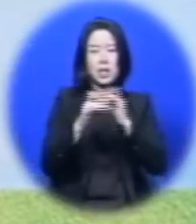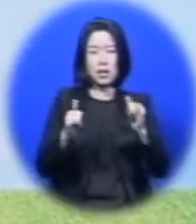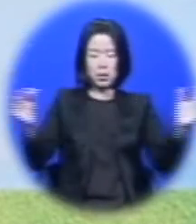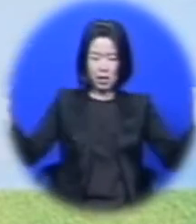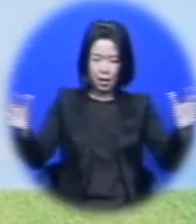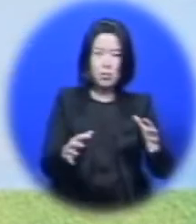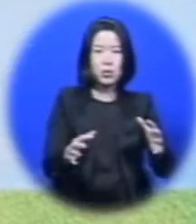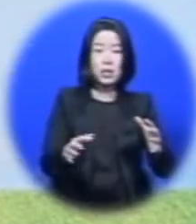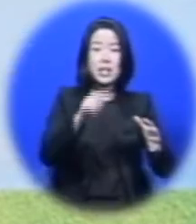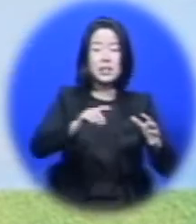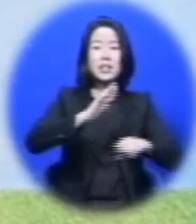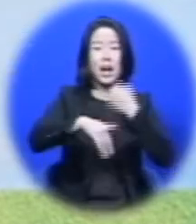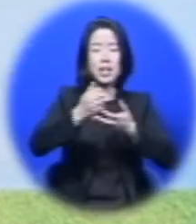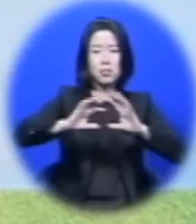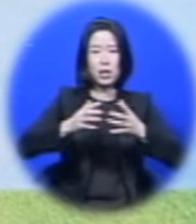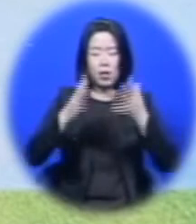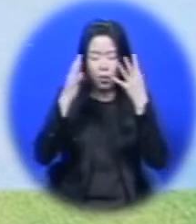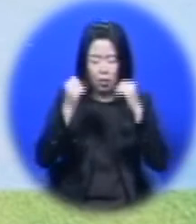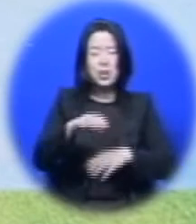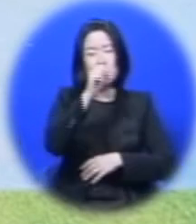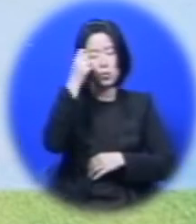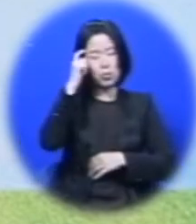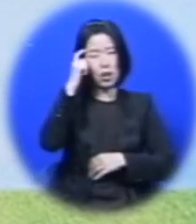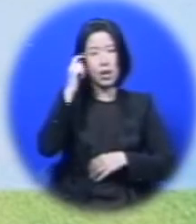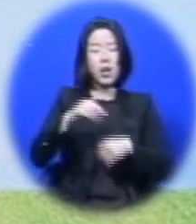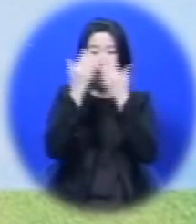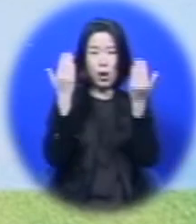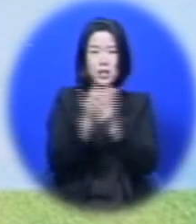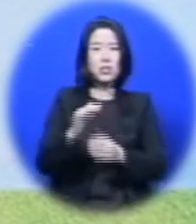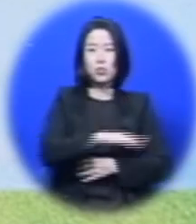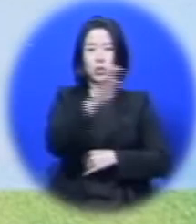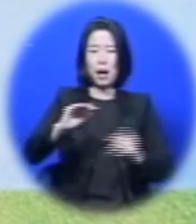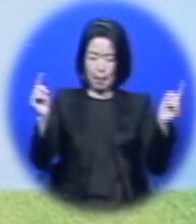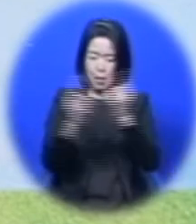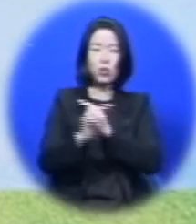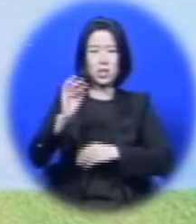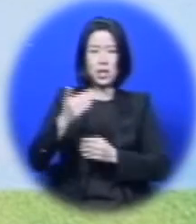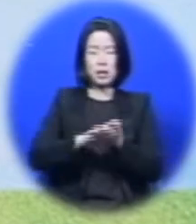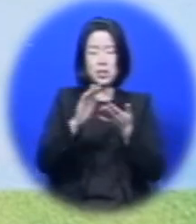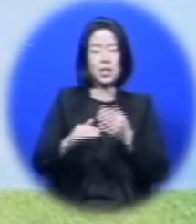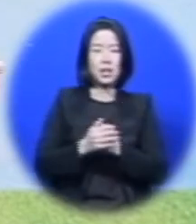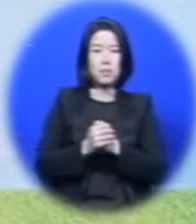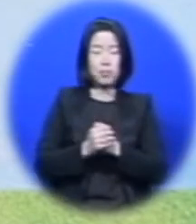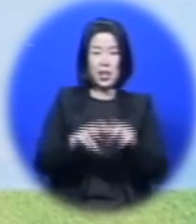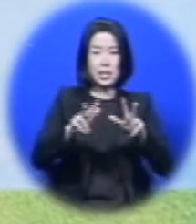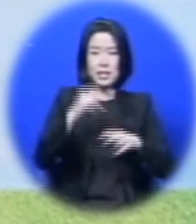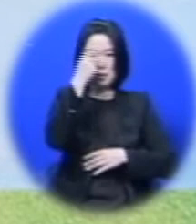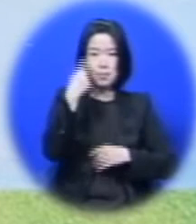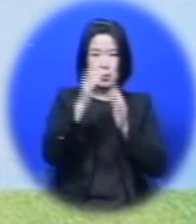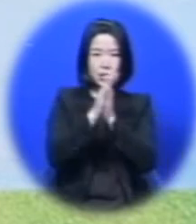하나님의 나라는 얼마나 좋을까? 완전히 우리가 바꿔져 버리게 됩니다. 지금